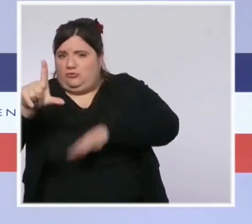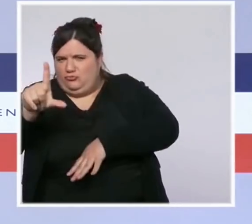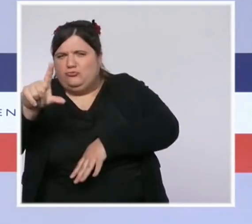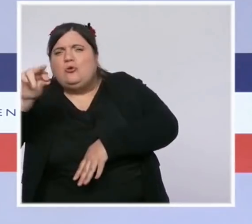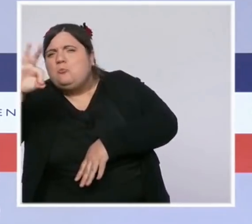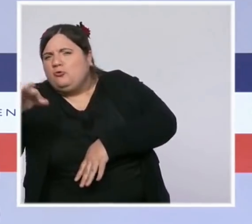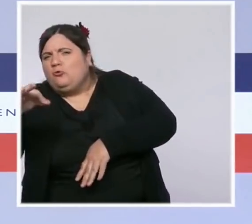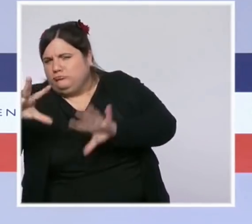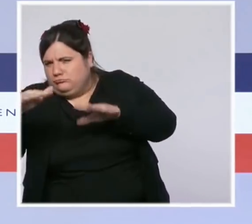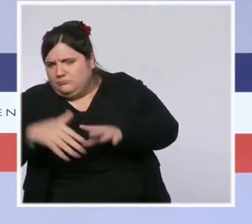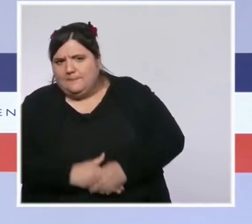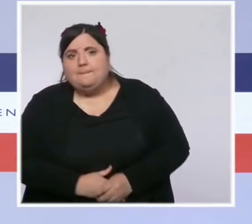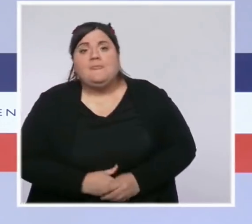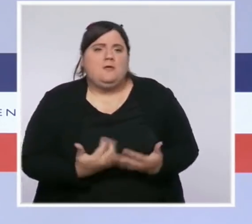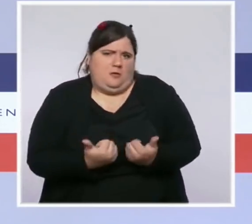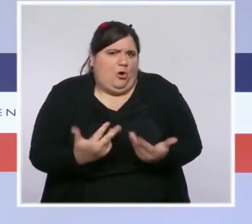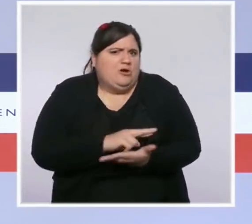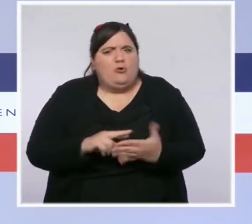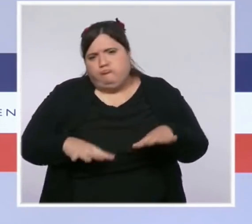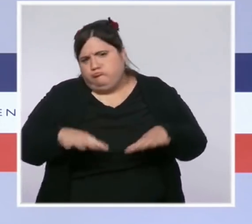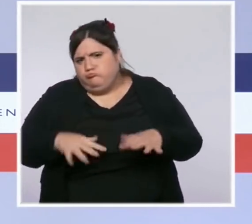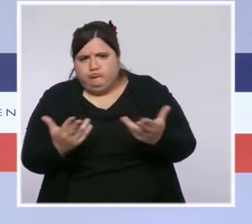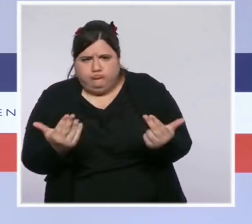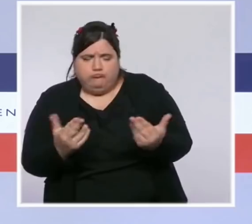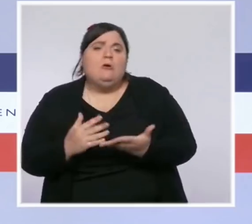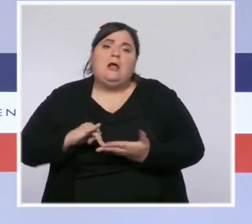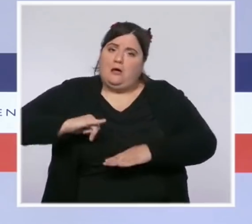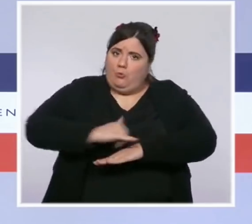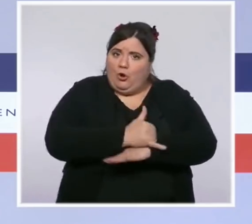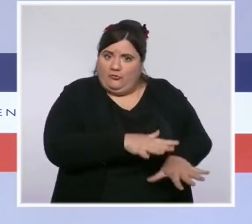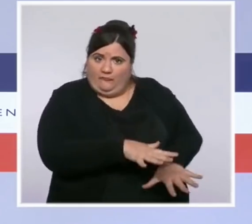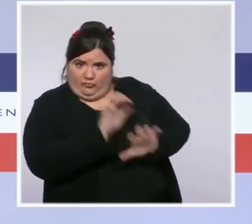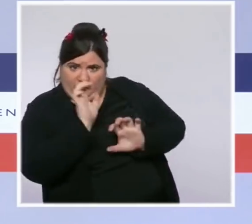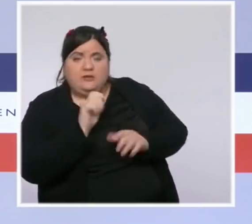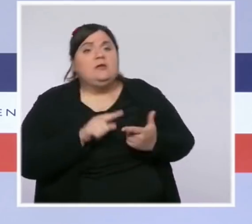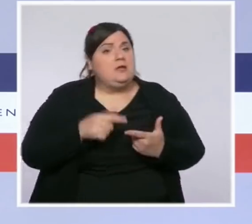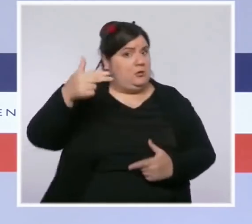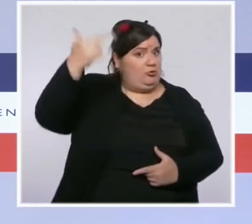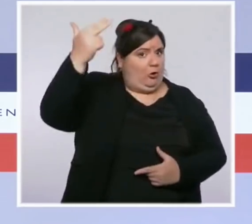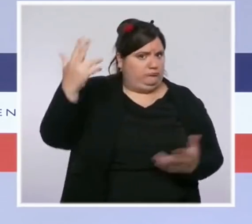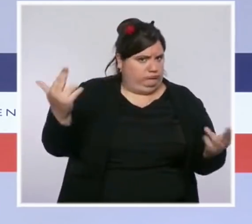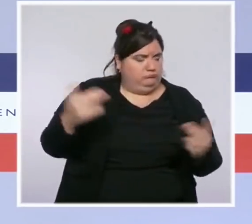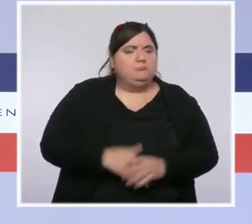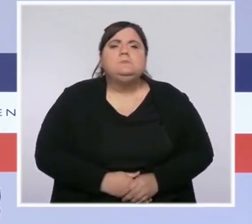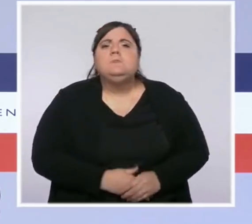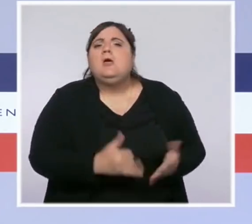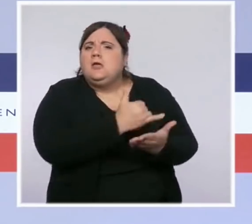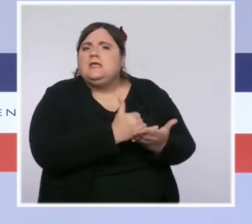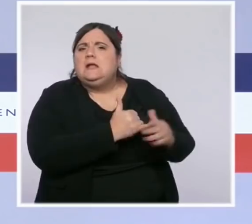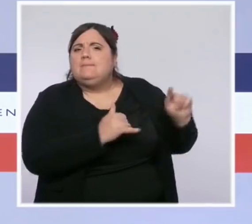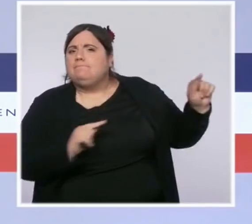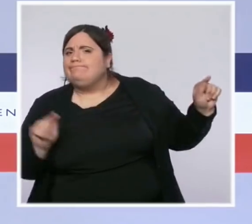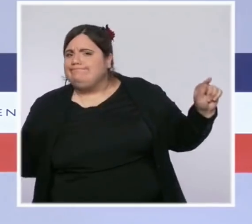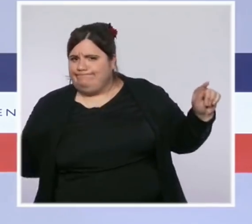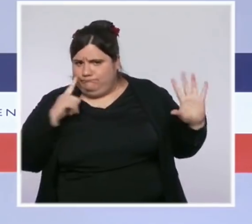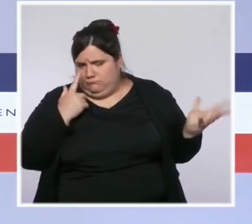la Bourgogne-Franche-Comté et les Hauts-de-France. Dans les Outre-mer, la situation reste fragile en Guyane, qui conserve le taux d'incidence le plus élevé